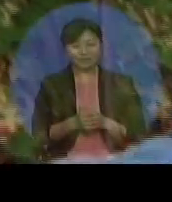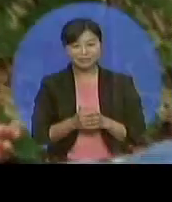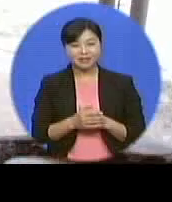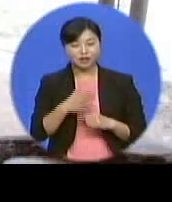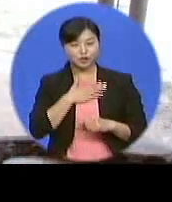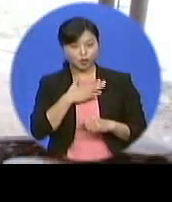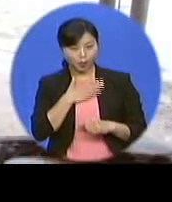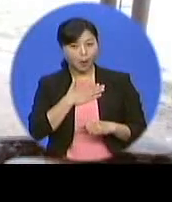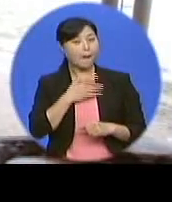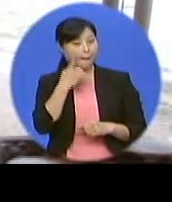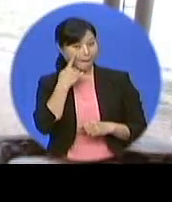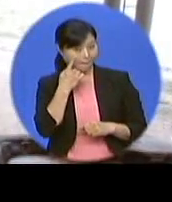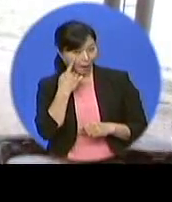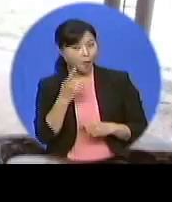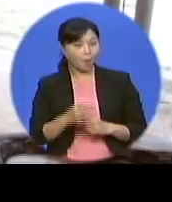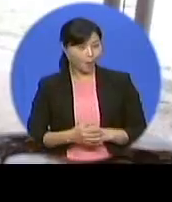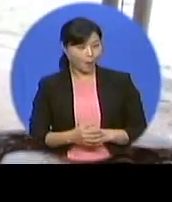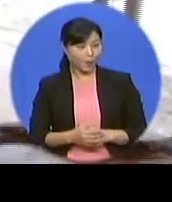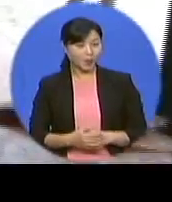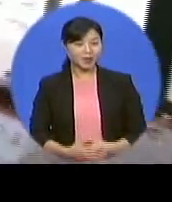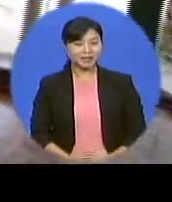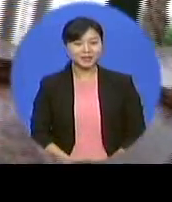그래서 저도 도전해봤습니다.